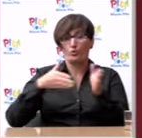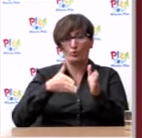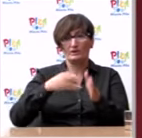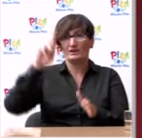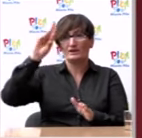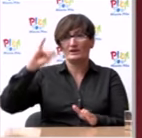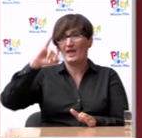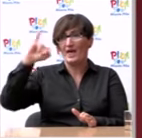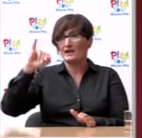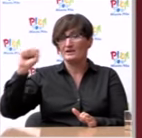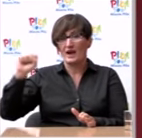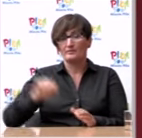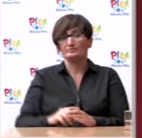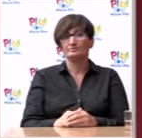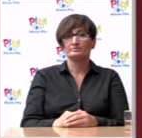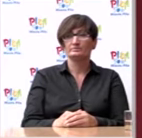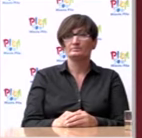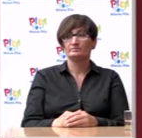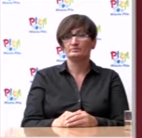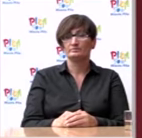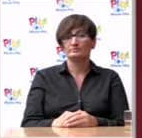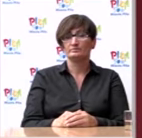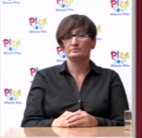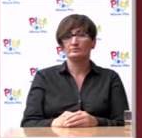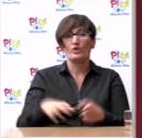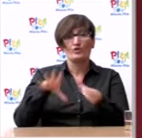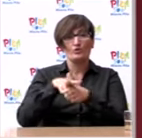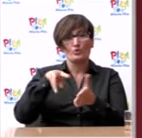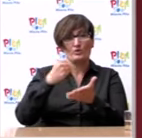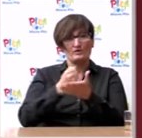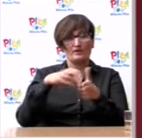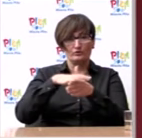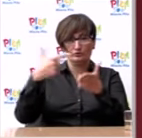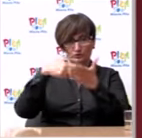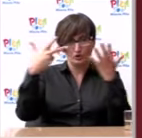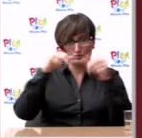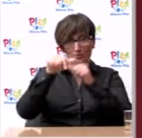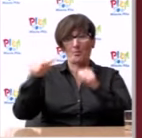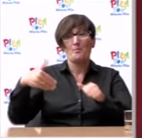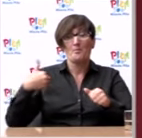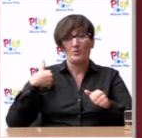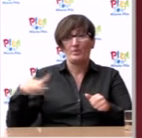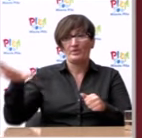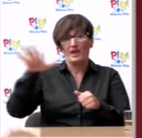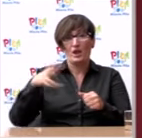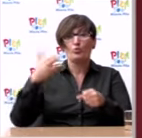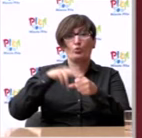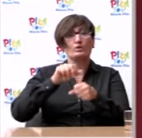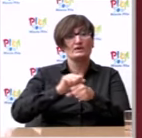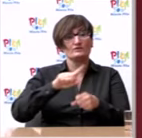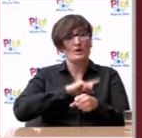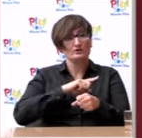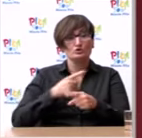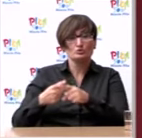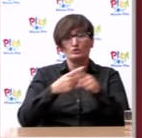Przebiegu. Okazało się, że w pierwotnej uchwale w 2008 roku był teren, który jest własnością